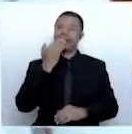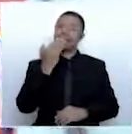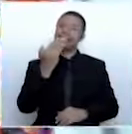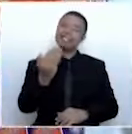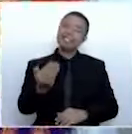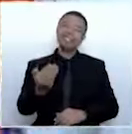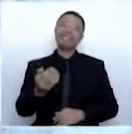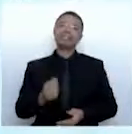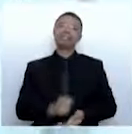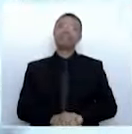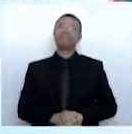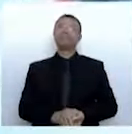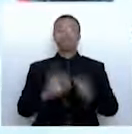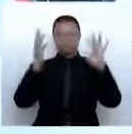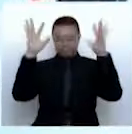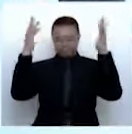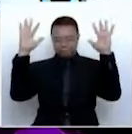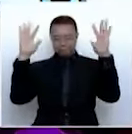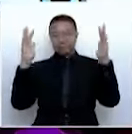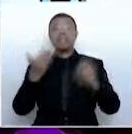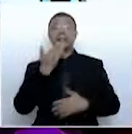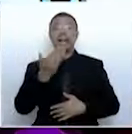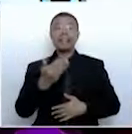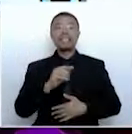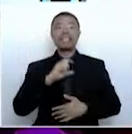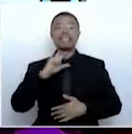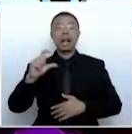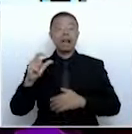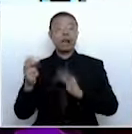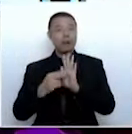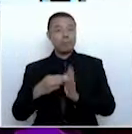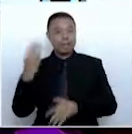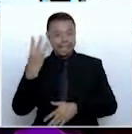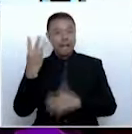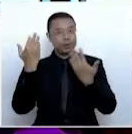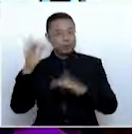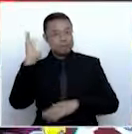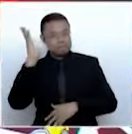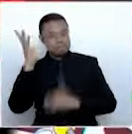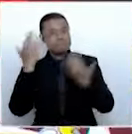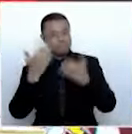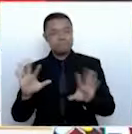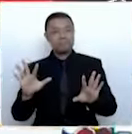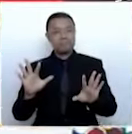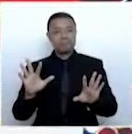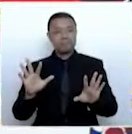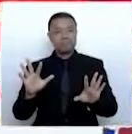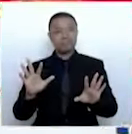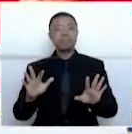Terima kasih. Terima kasih pada paslon nomor urut 3.